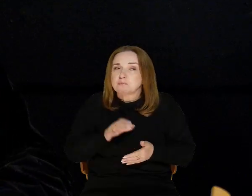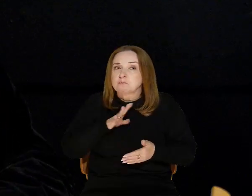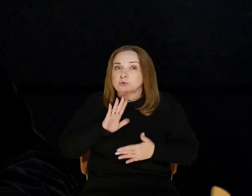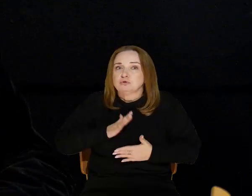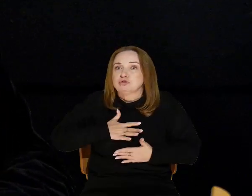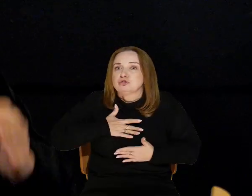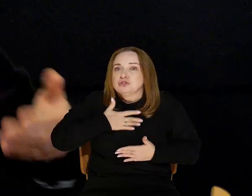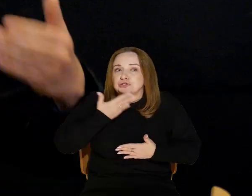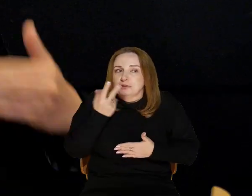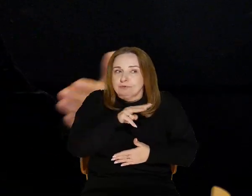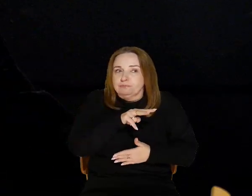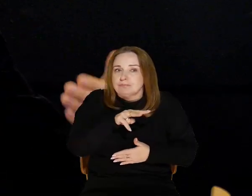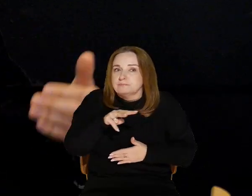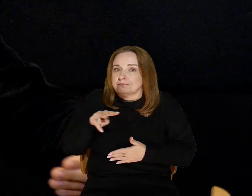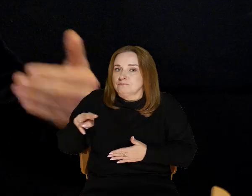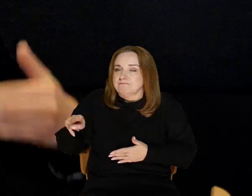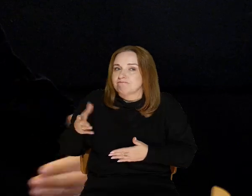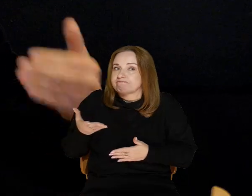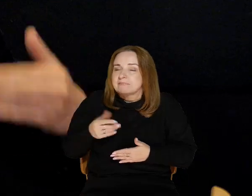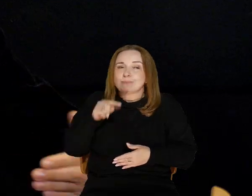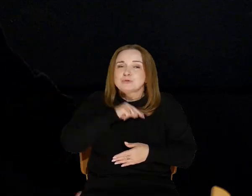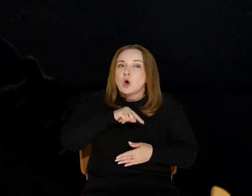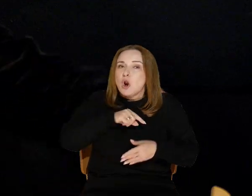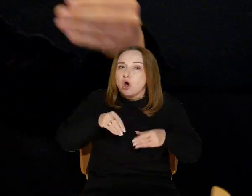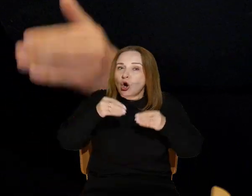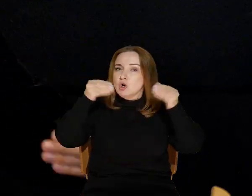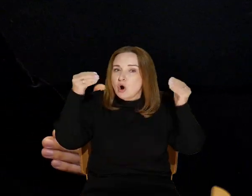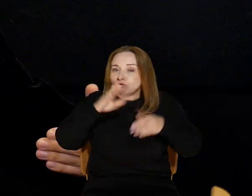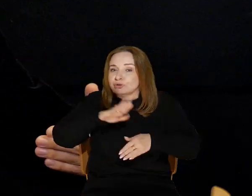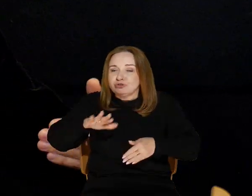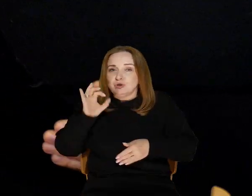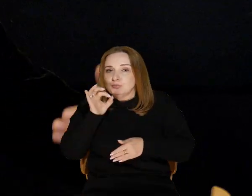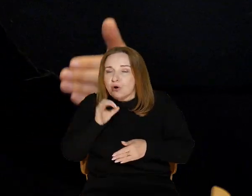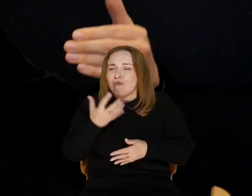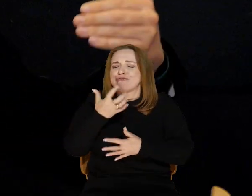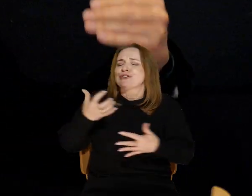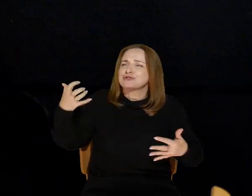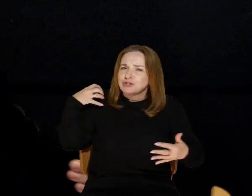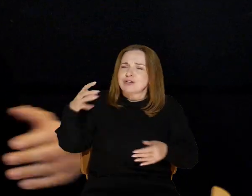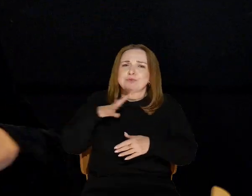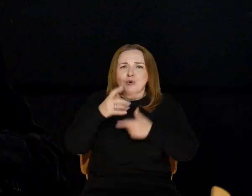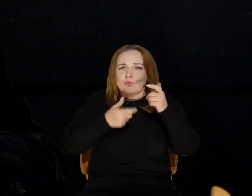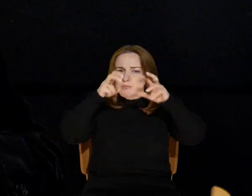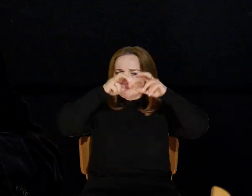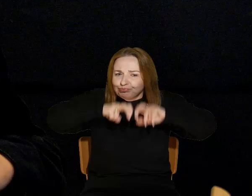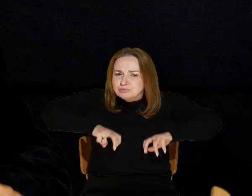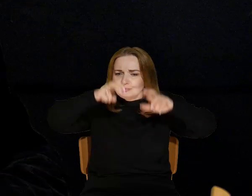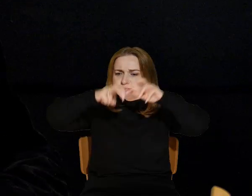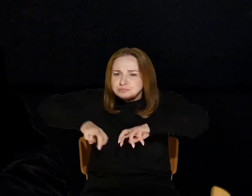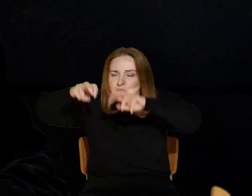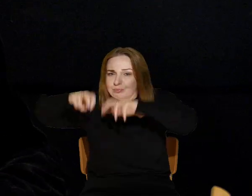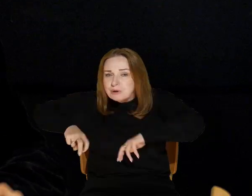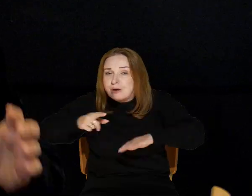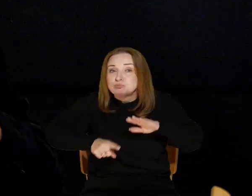ogóle, co widzieli. To znaczy oni wcześniej, to byli często psychologowie rozwojowi, więc oni wcześniej badali też młodzież przed wojną